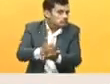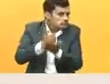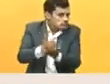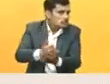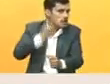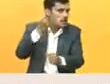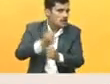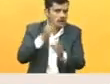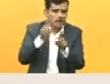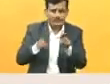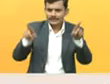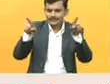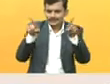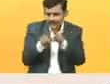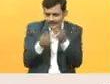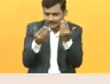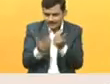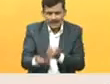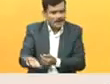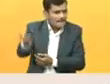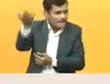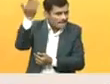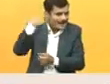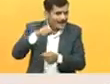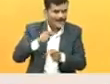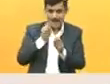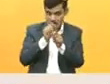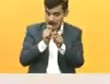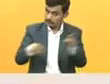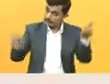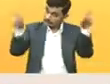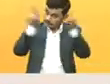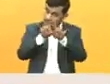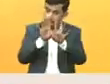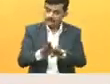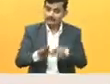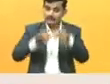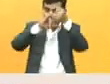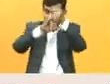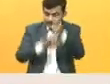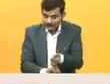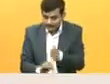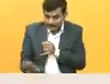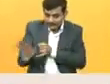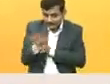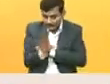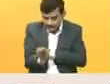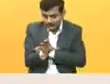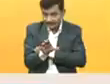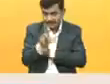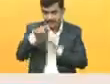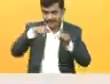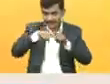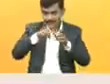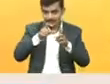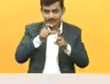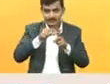हैं जैसे वो पहले करती थी। लक्षद्वीप के ही केजी